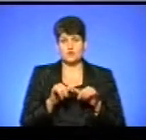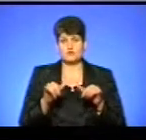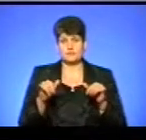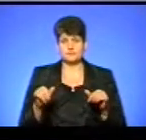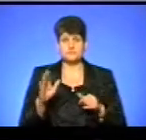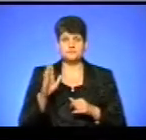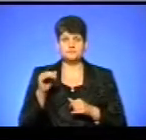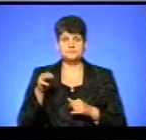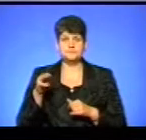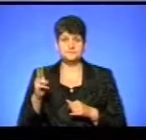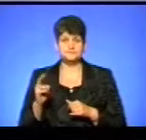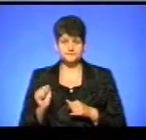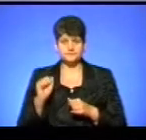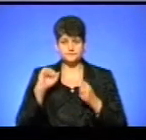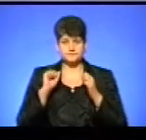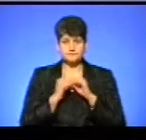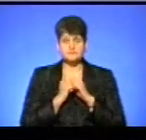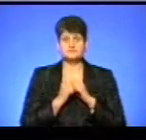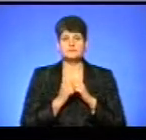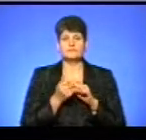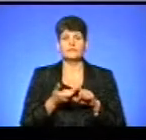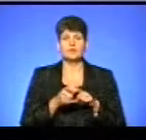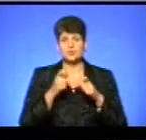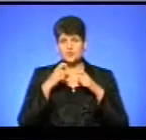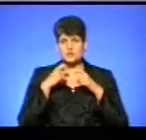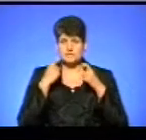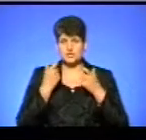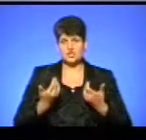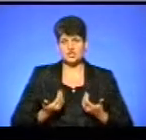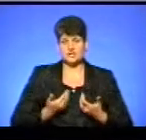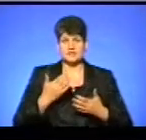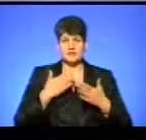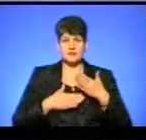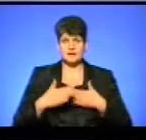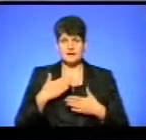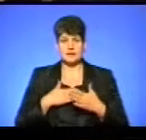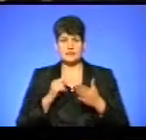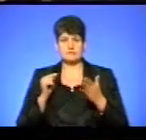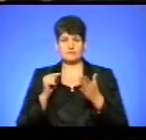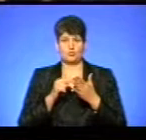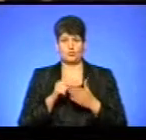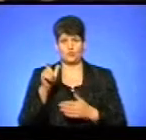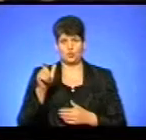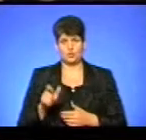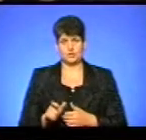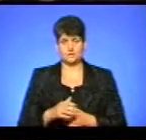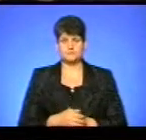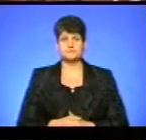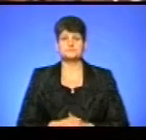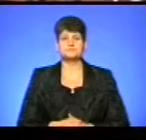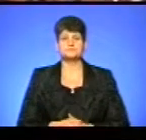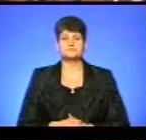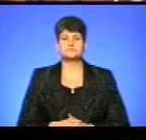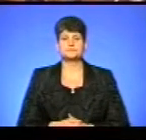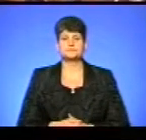Відька я пам'ятаю також дуже усміхненою, дуже життєрадісною, дуже цілеспрямованою людиною. Марта Журавель, Юрій